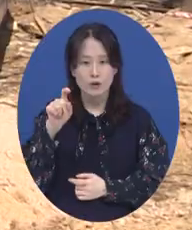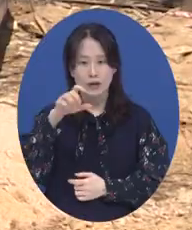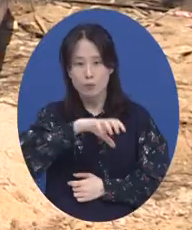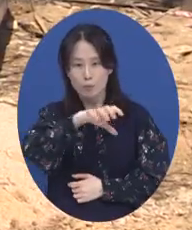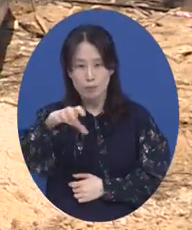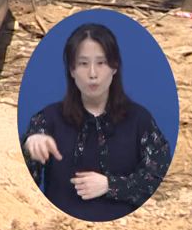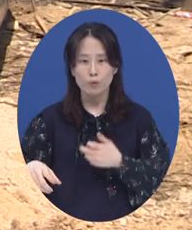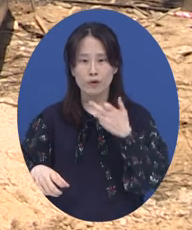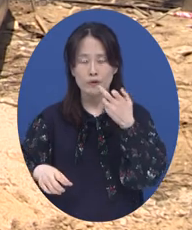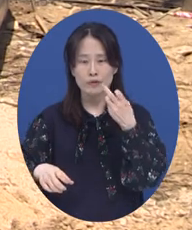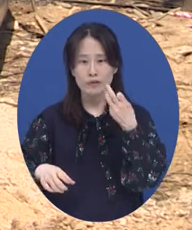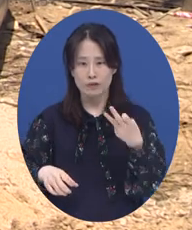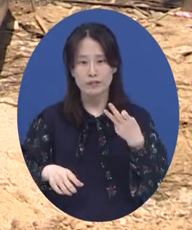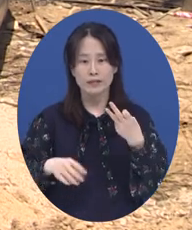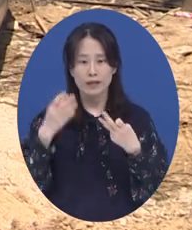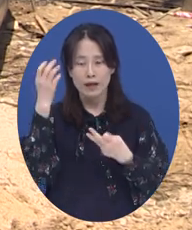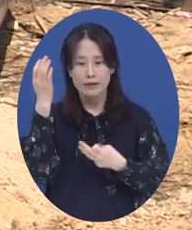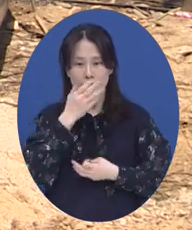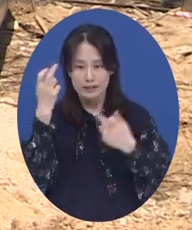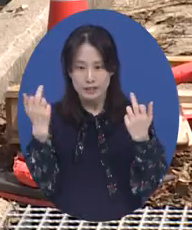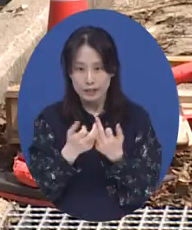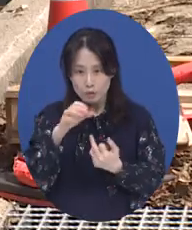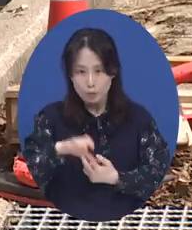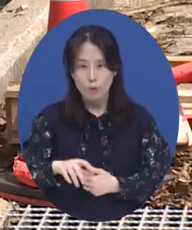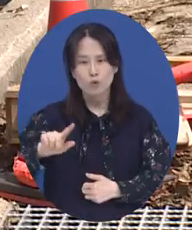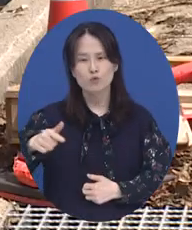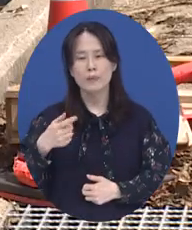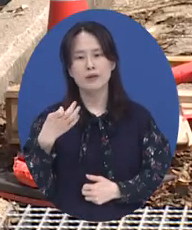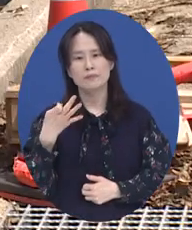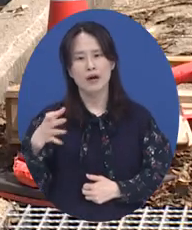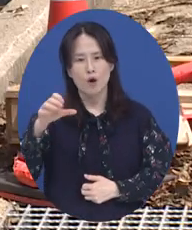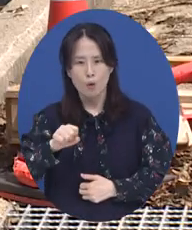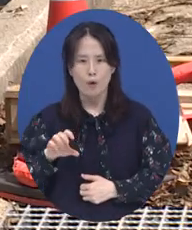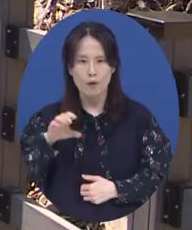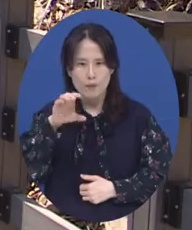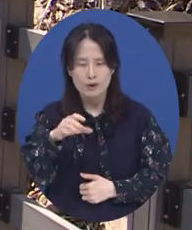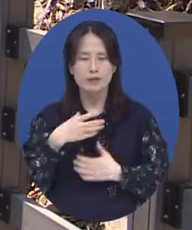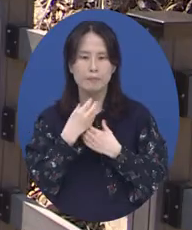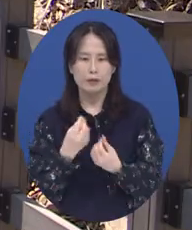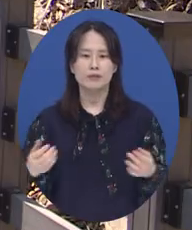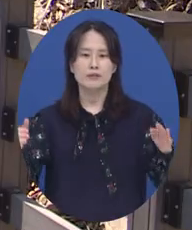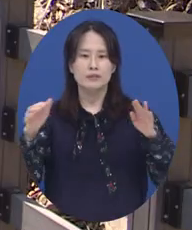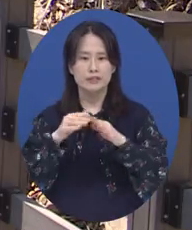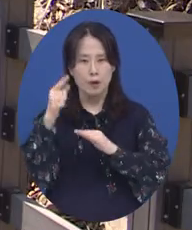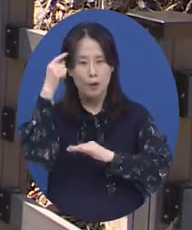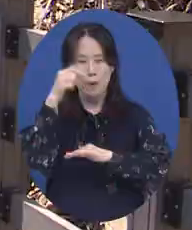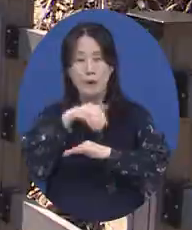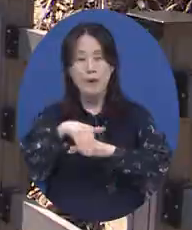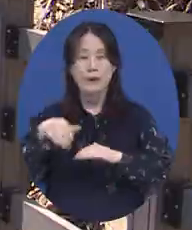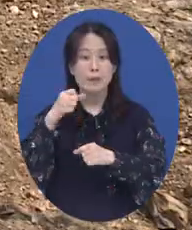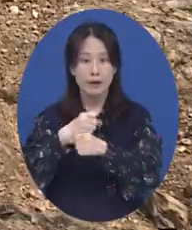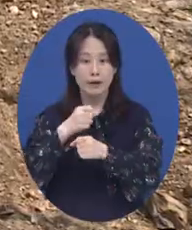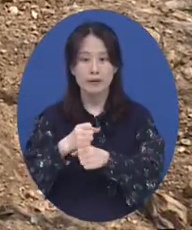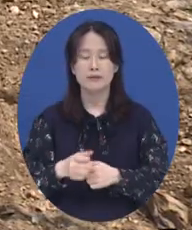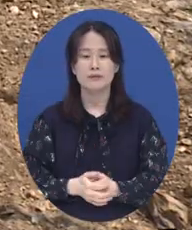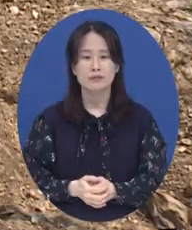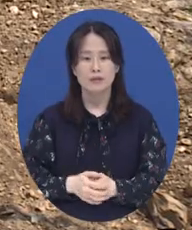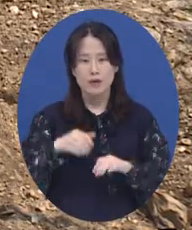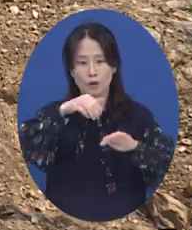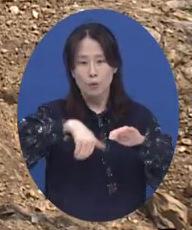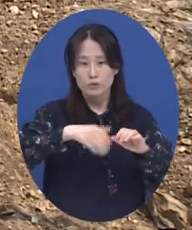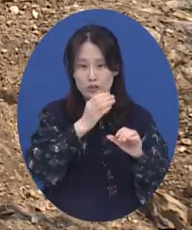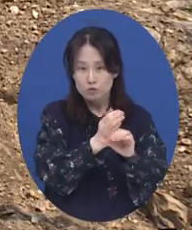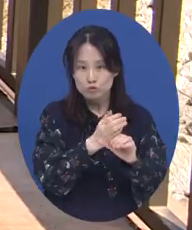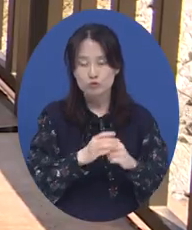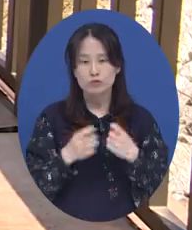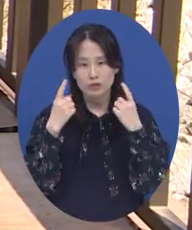11개 시 군 의 13개의 청정 계곡 애 총 6백 14억원을 들여 편의시설을 만듭니다 아직 공사